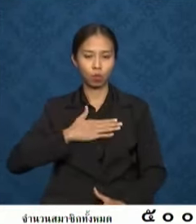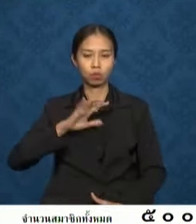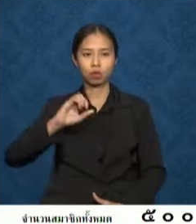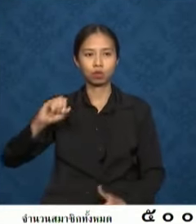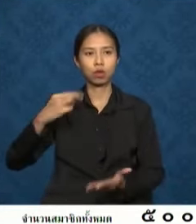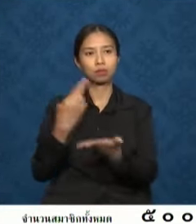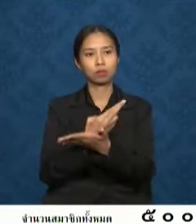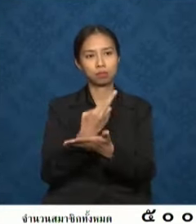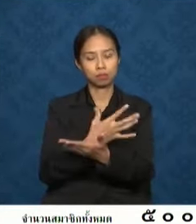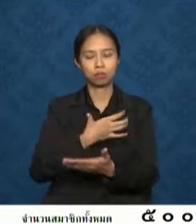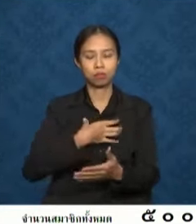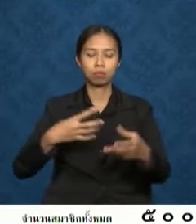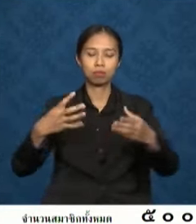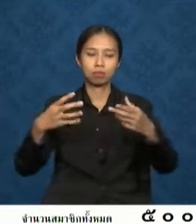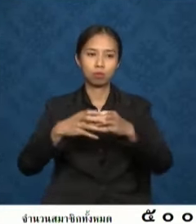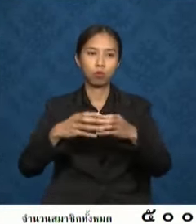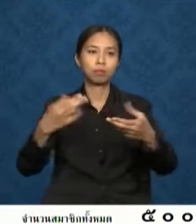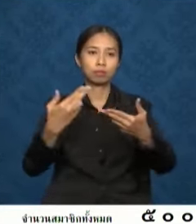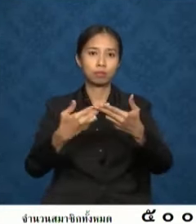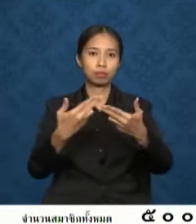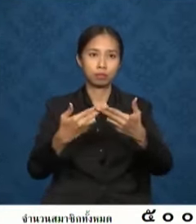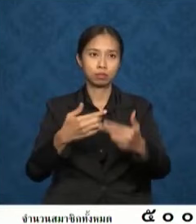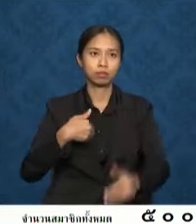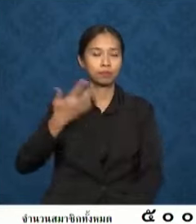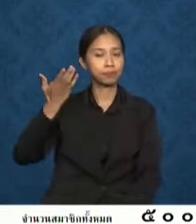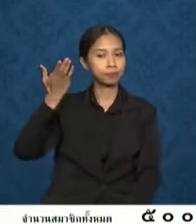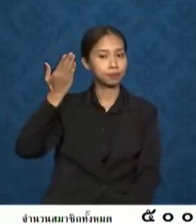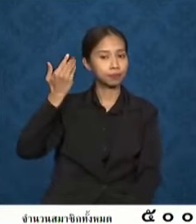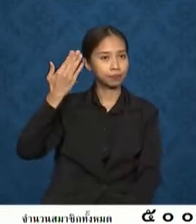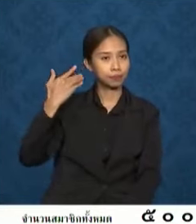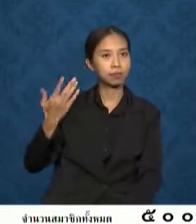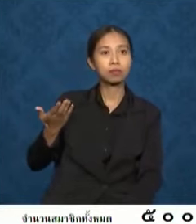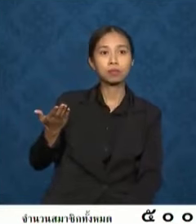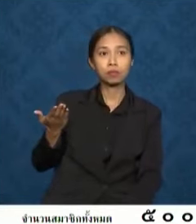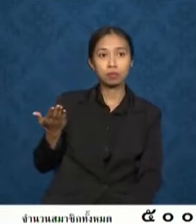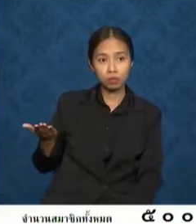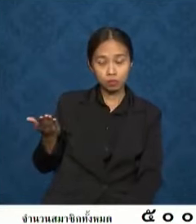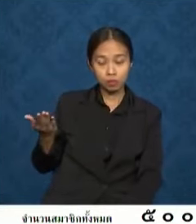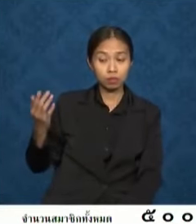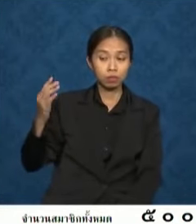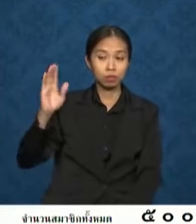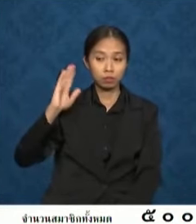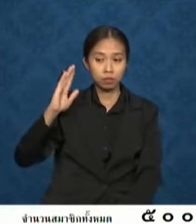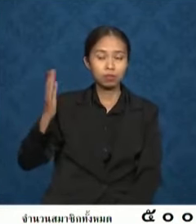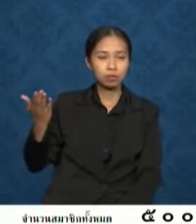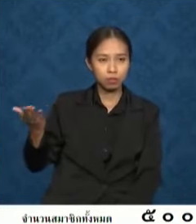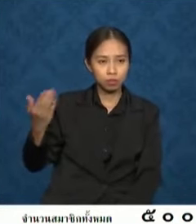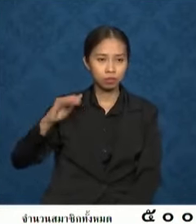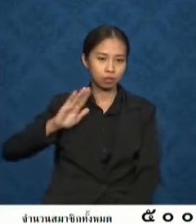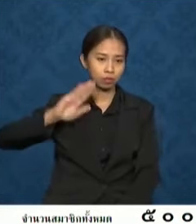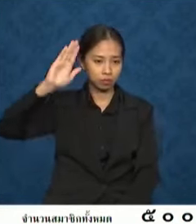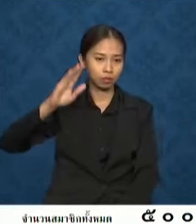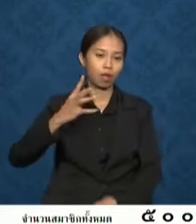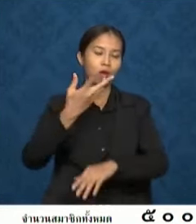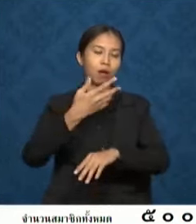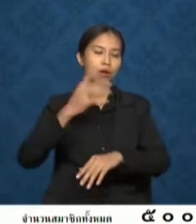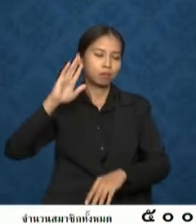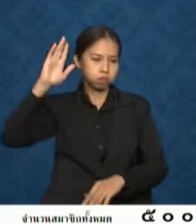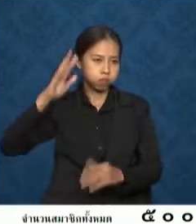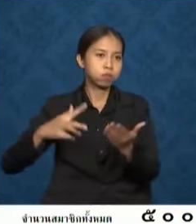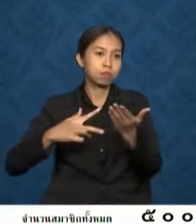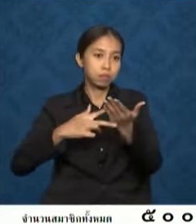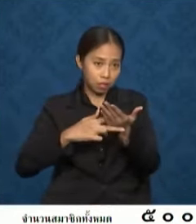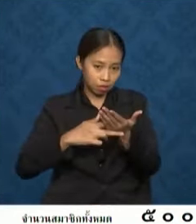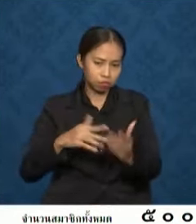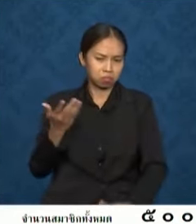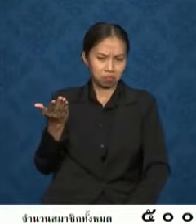เขต 4พรครวมไทยส้างชาติท่านประธานครับเมื่อสักครู่นี้ท่านเกชาศักดิ์สมบูรณ์นะครับได้ประท้วงท่านประธานนะครับอ่า